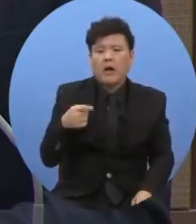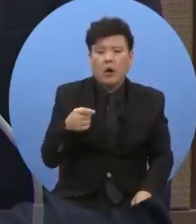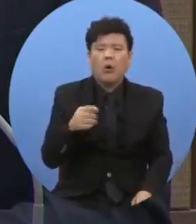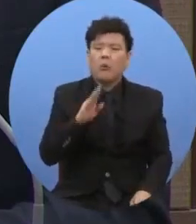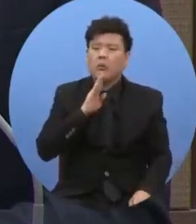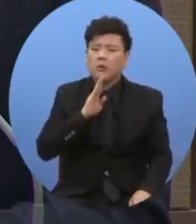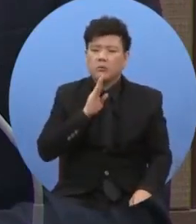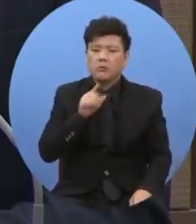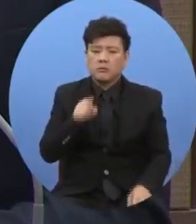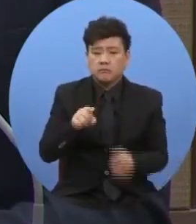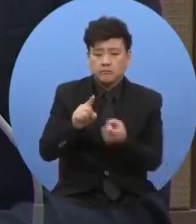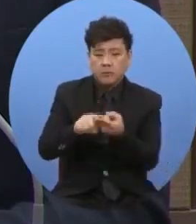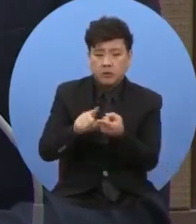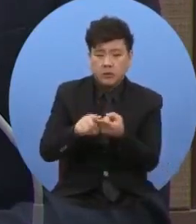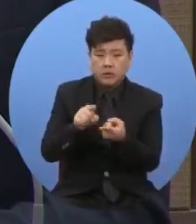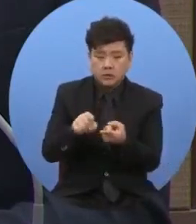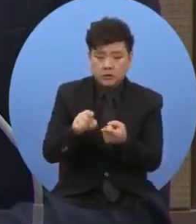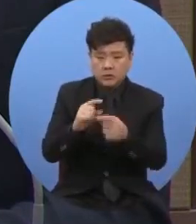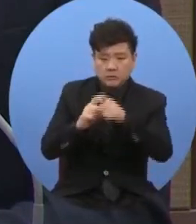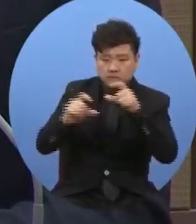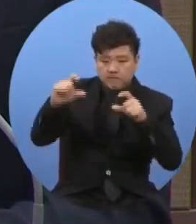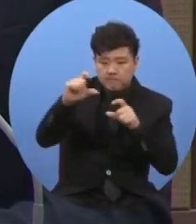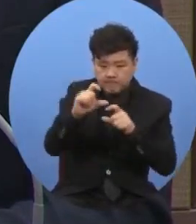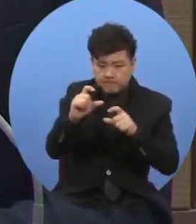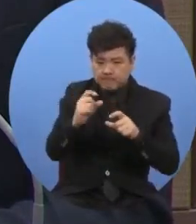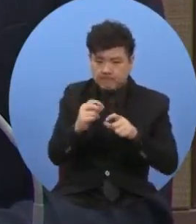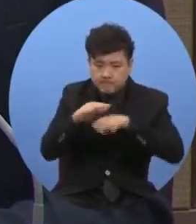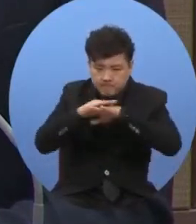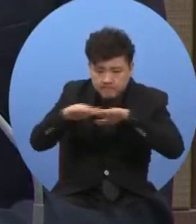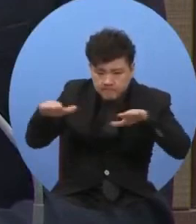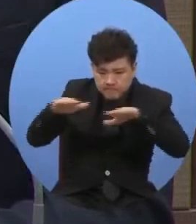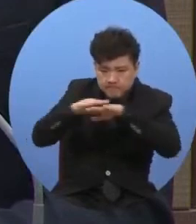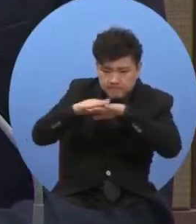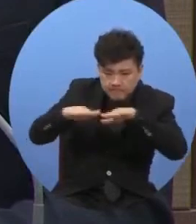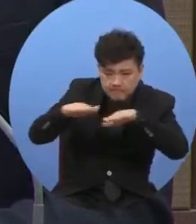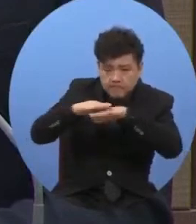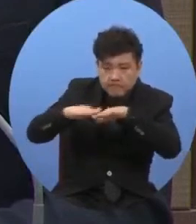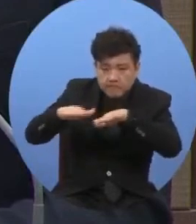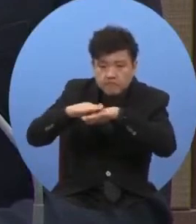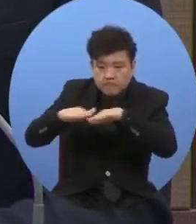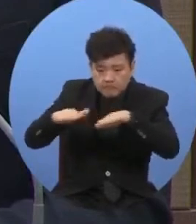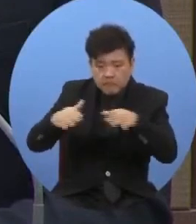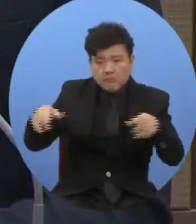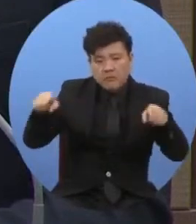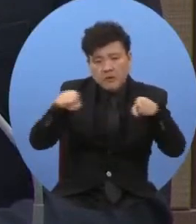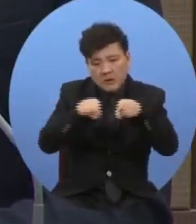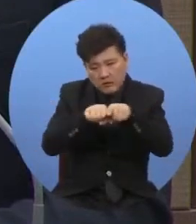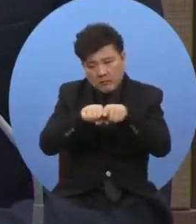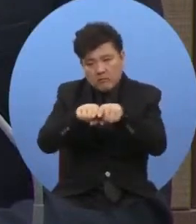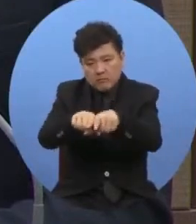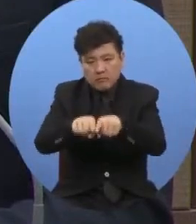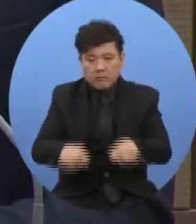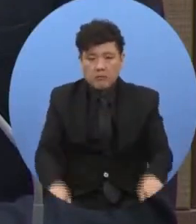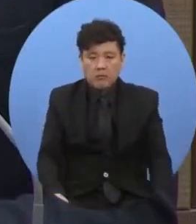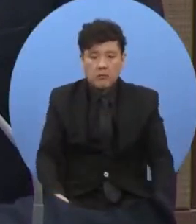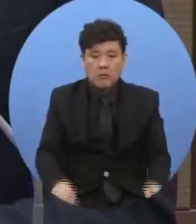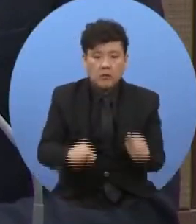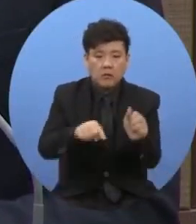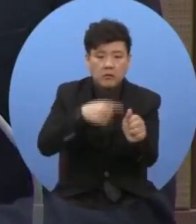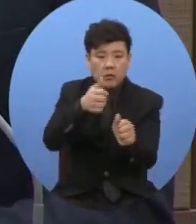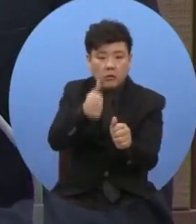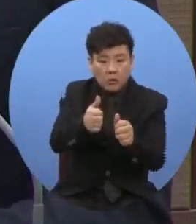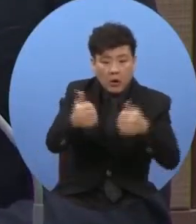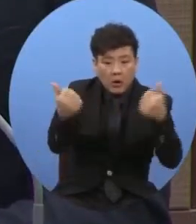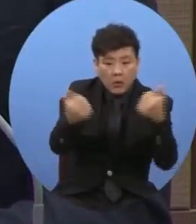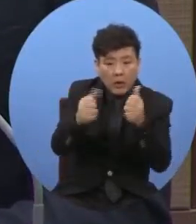이 부분들을 좀 보완하고 해소해 드리면서 가야 되지 않을까 싶습니다. 전국 교육감협의회 지금